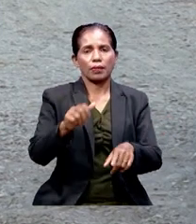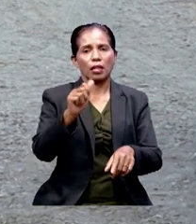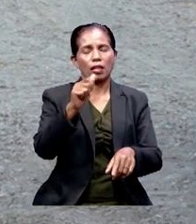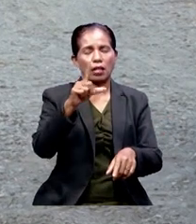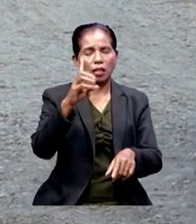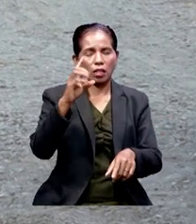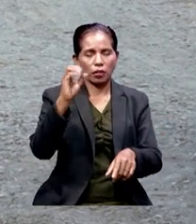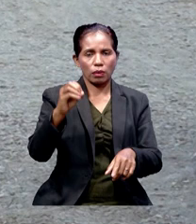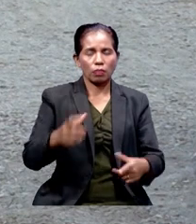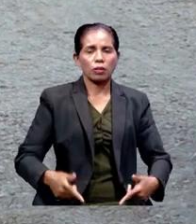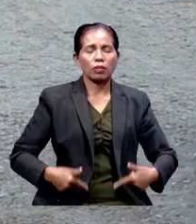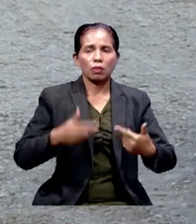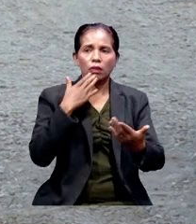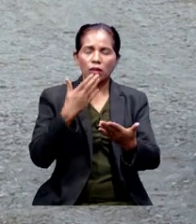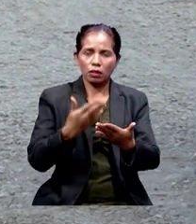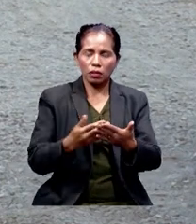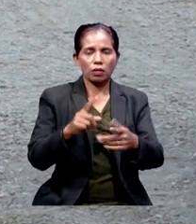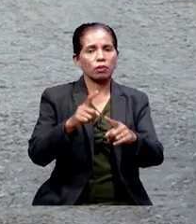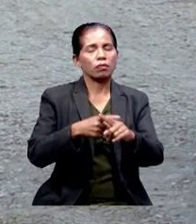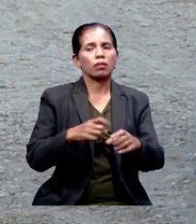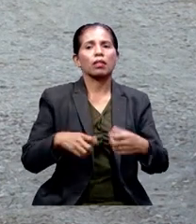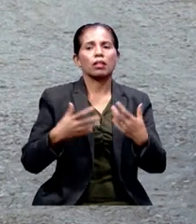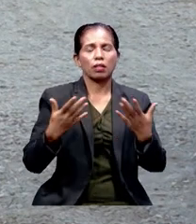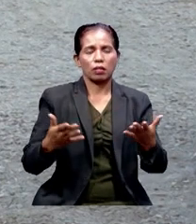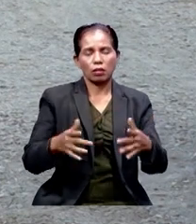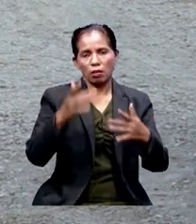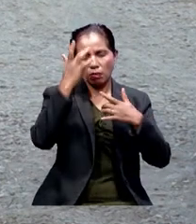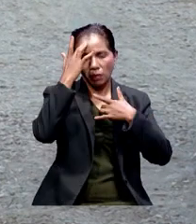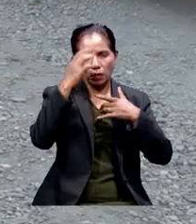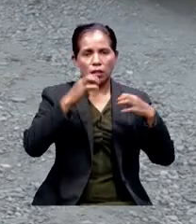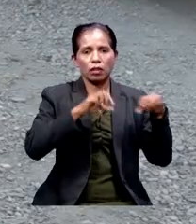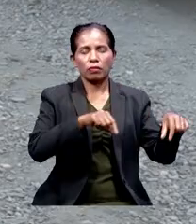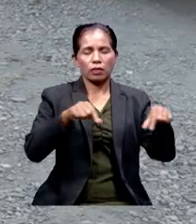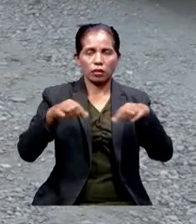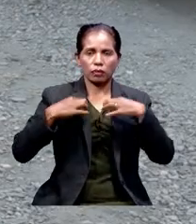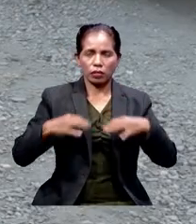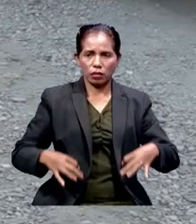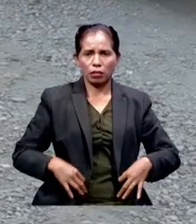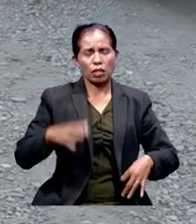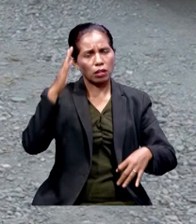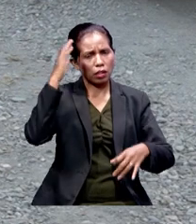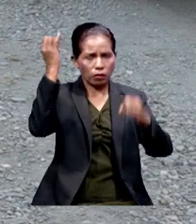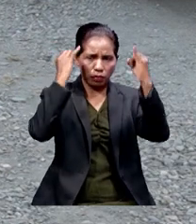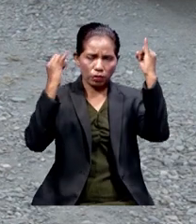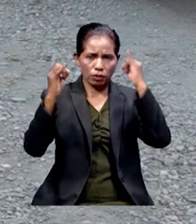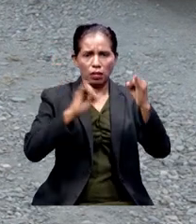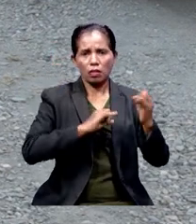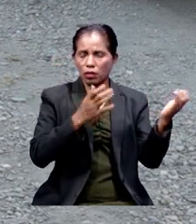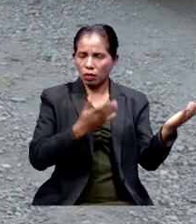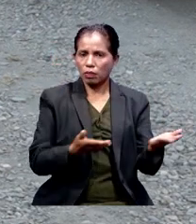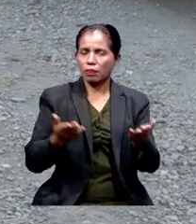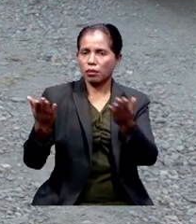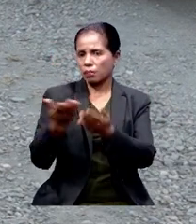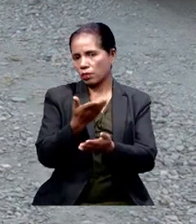ho kondisan normal, mai bai liurit fulang hira ne sofre deficiencia fisika. Ato atene informasaun ne, hau se lorita bot sira